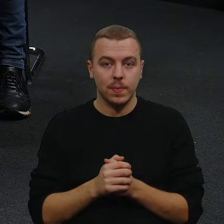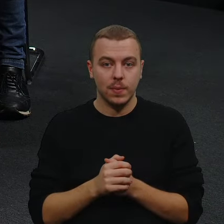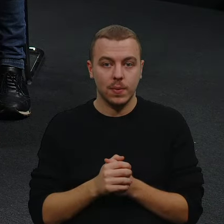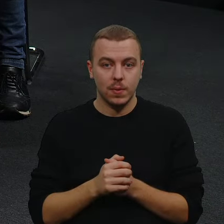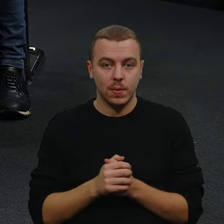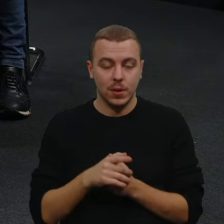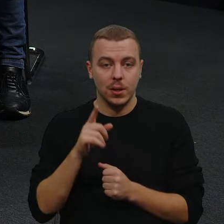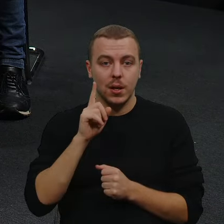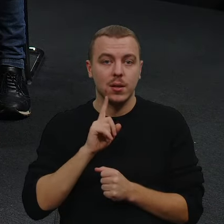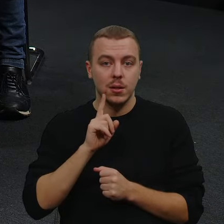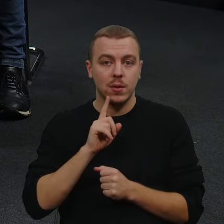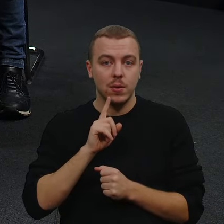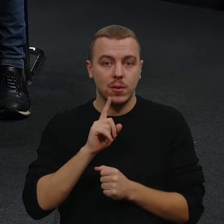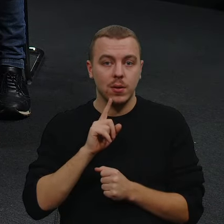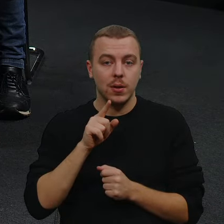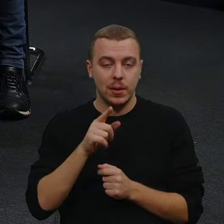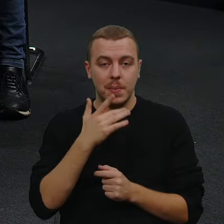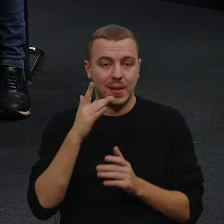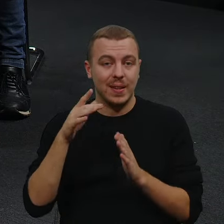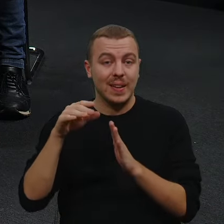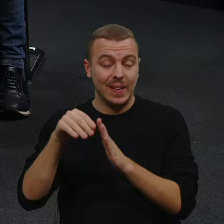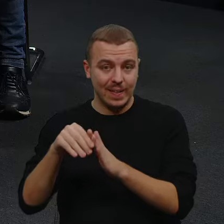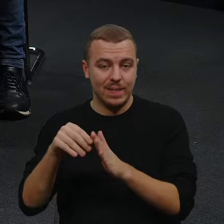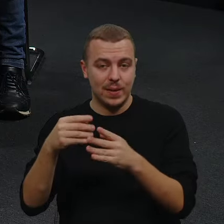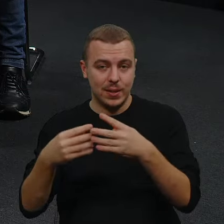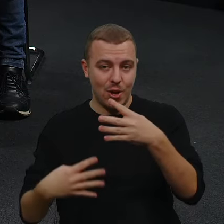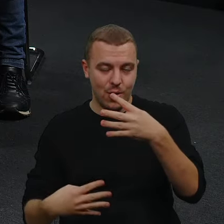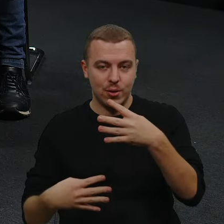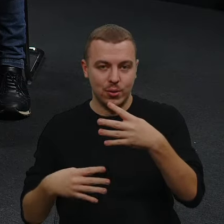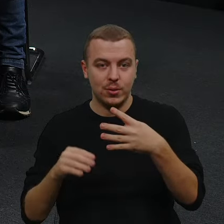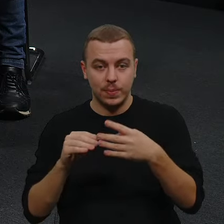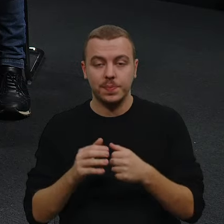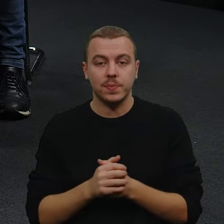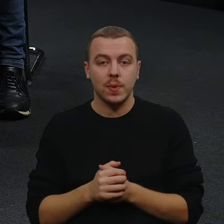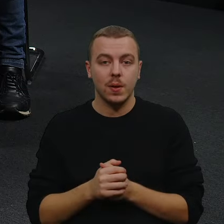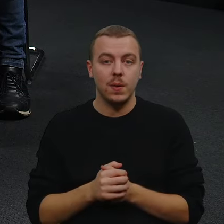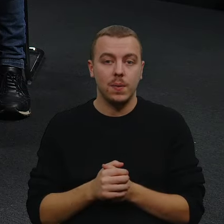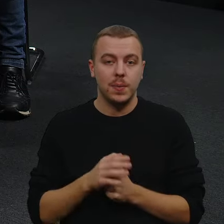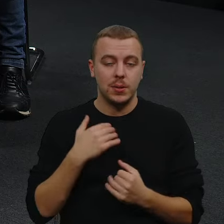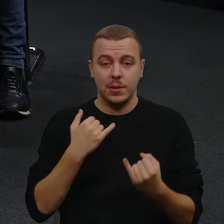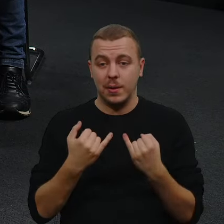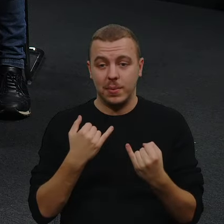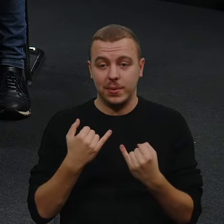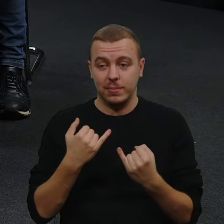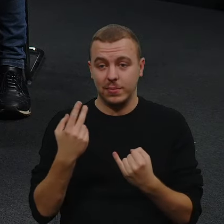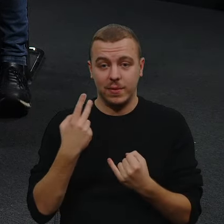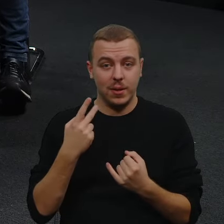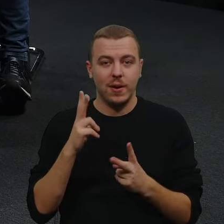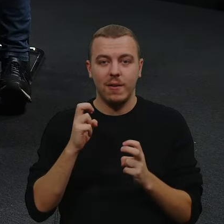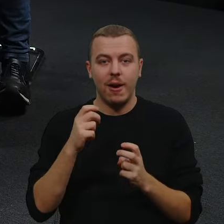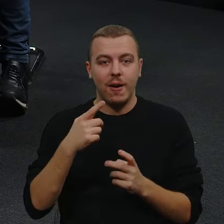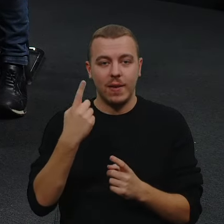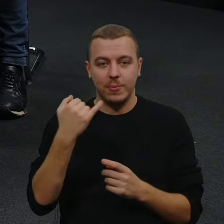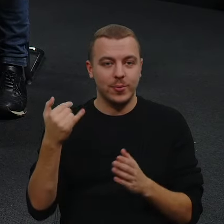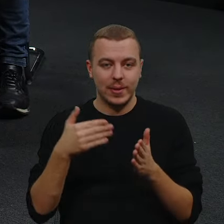kandidatuoja nuo šios partijos Vilkaviškio rinkimų apygardoje. Tai kalbėsimės, ko gero, nesilaikydami to